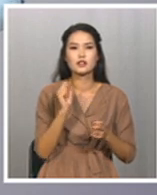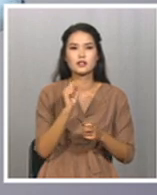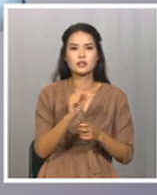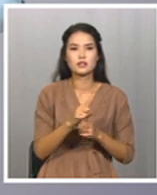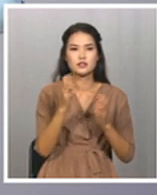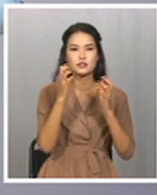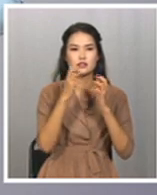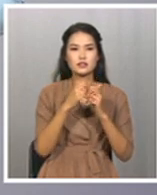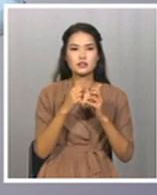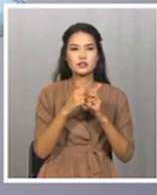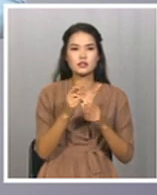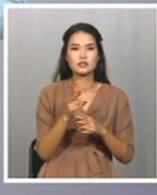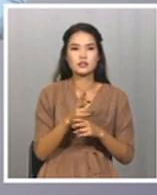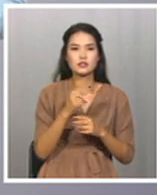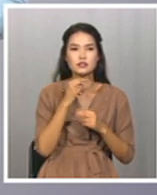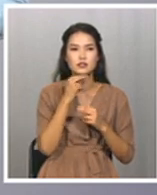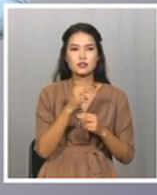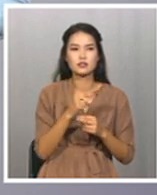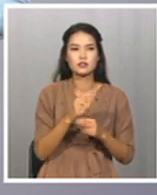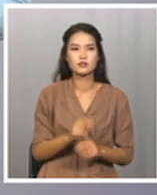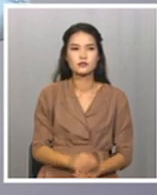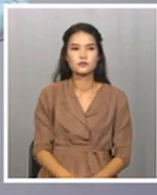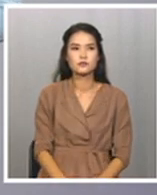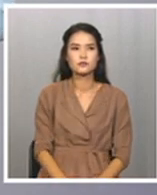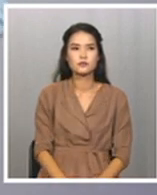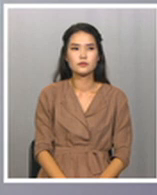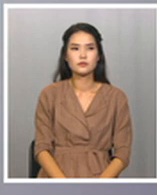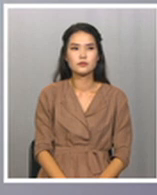орындау үшін экранға назар аударыңыздар.